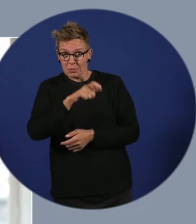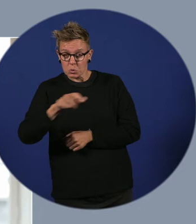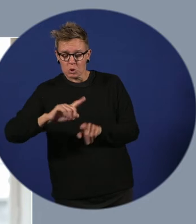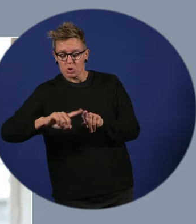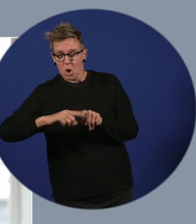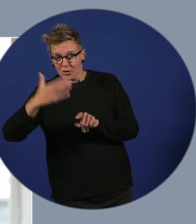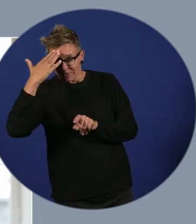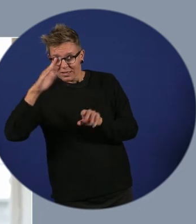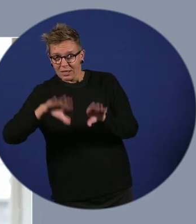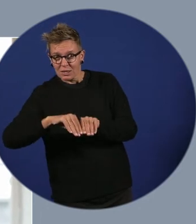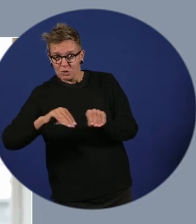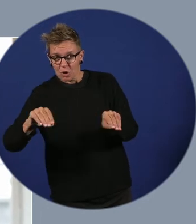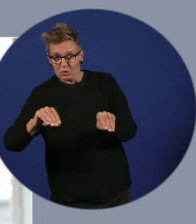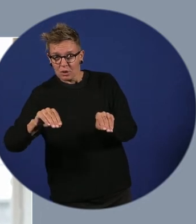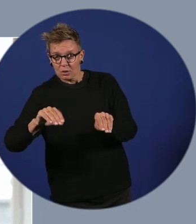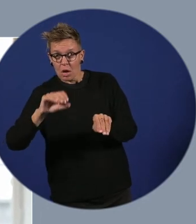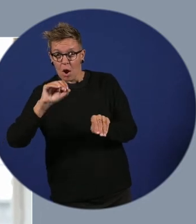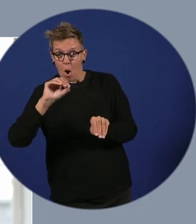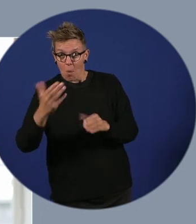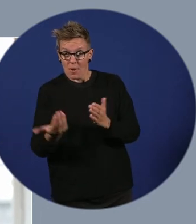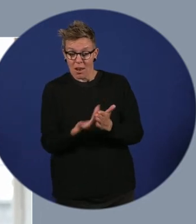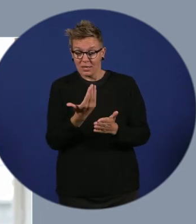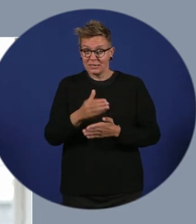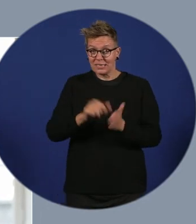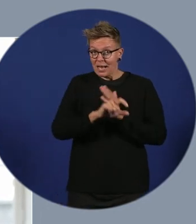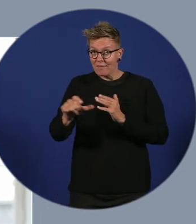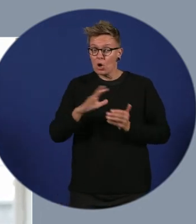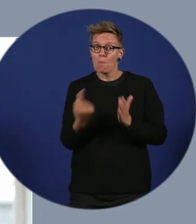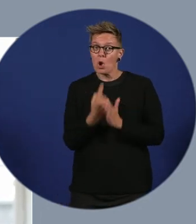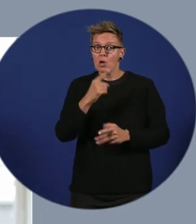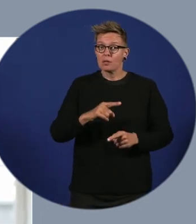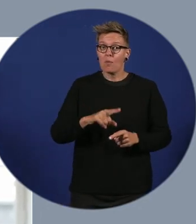vad resultatet blir om landets elever skulle få bestämma.